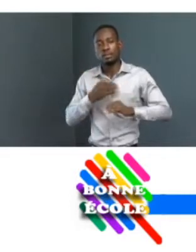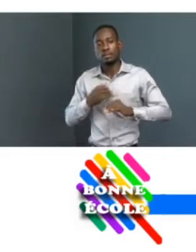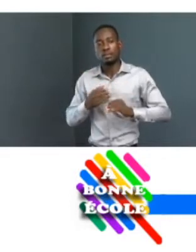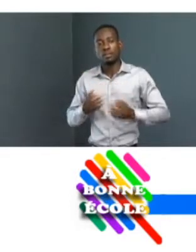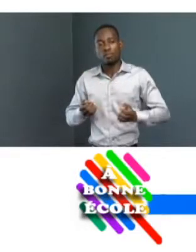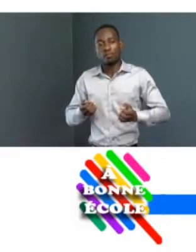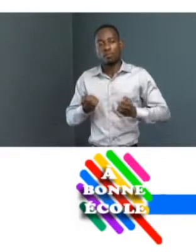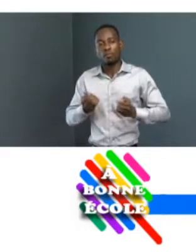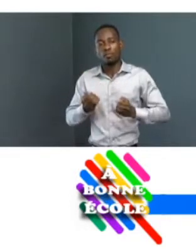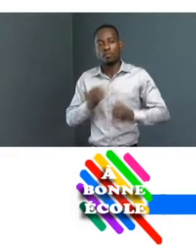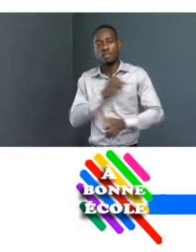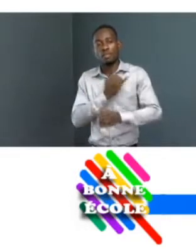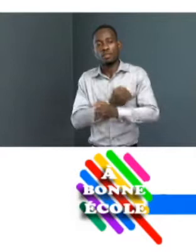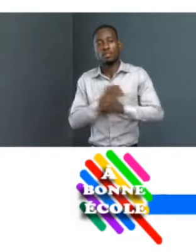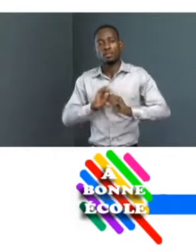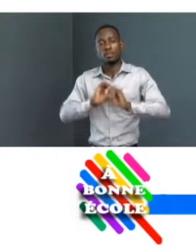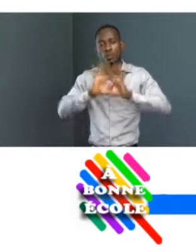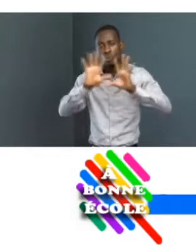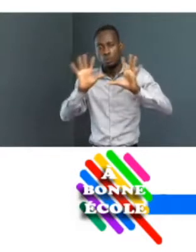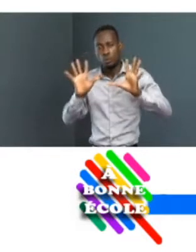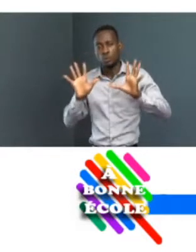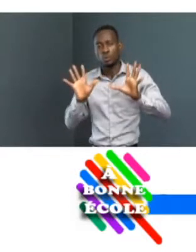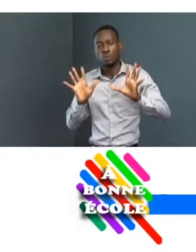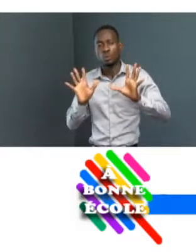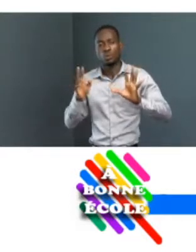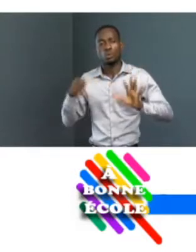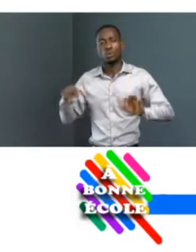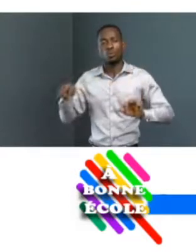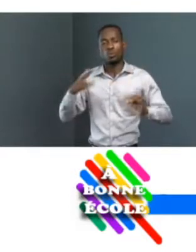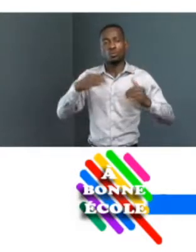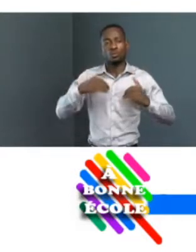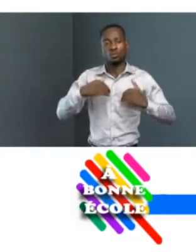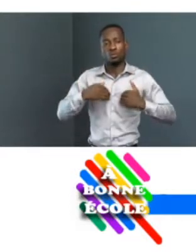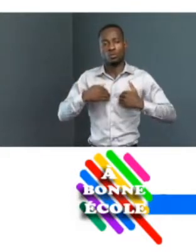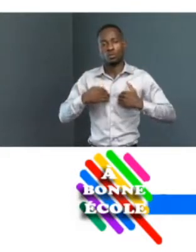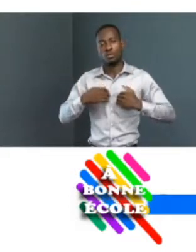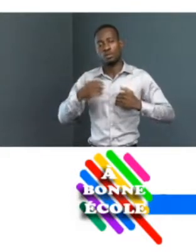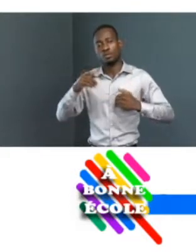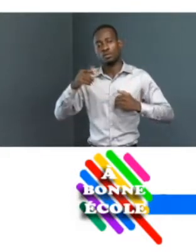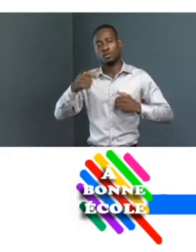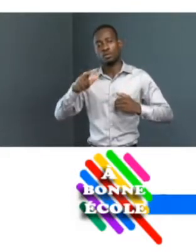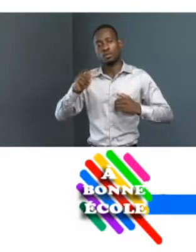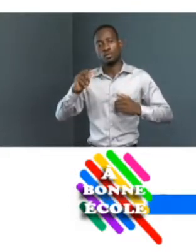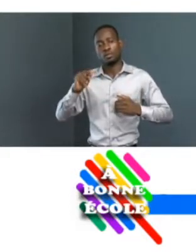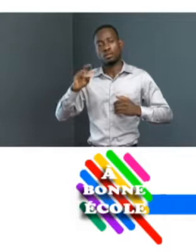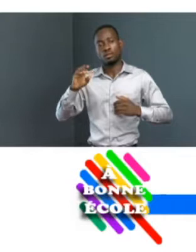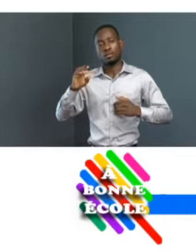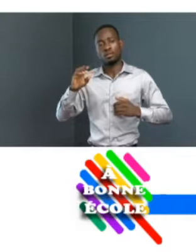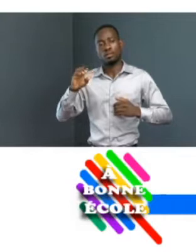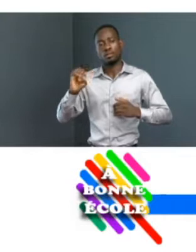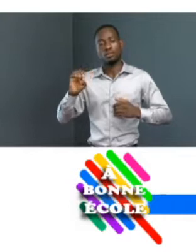forte intensité lumineuse. Vous avez les glandes lacrymales qui ne se font pas voir